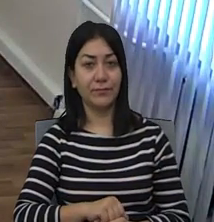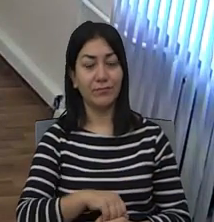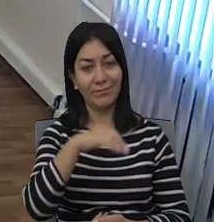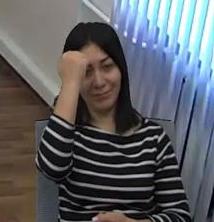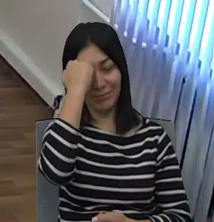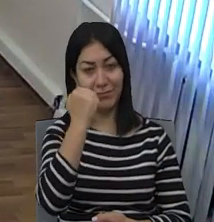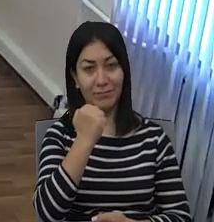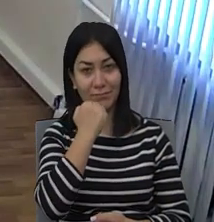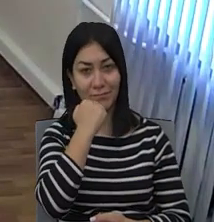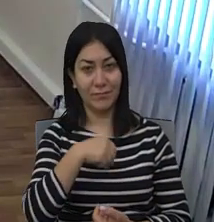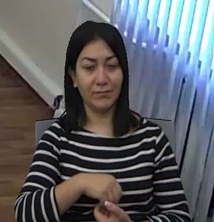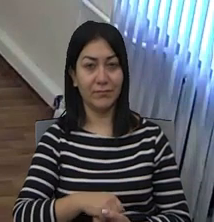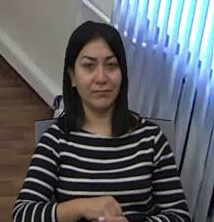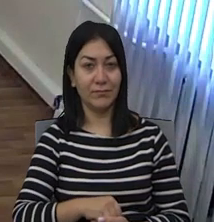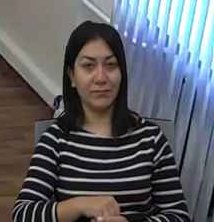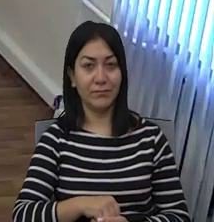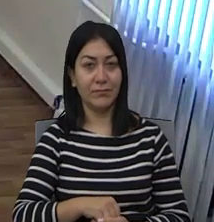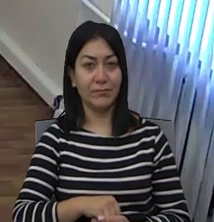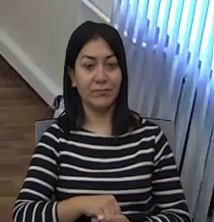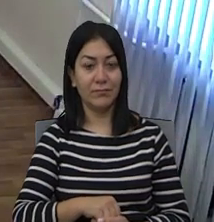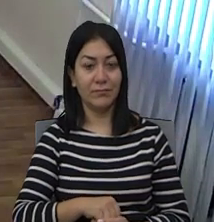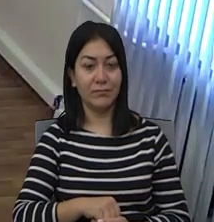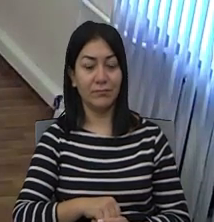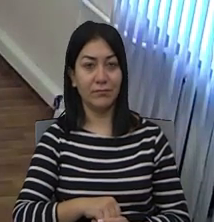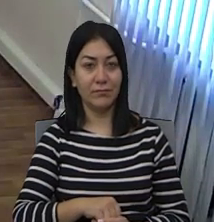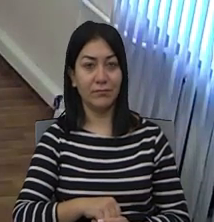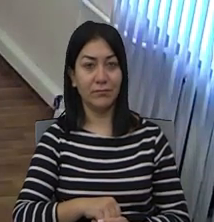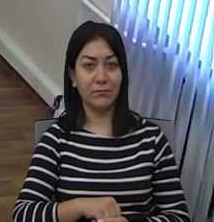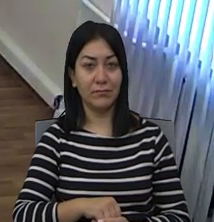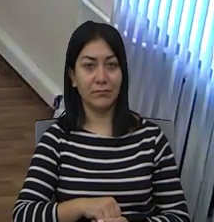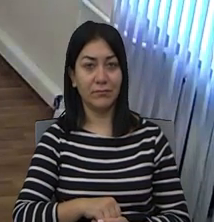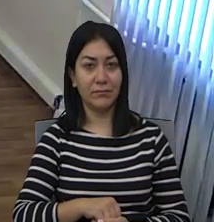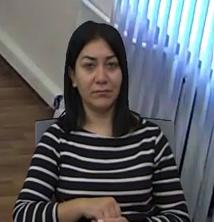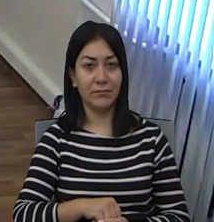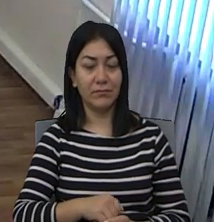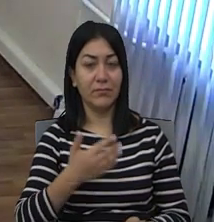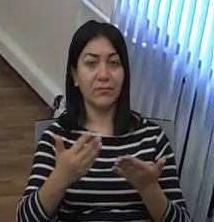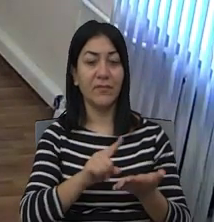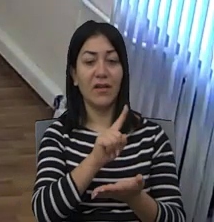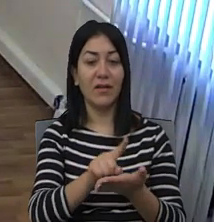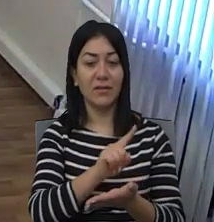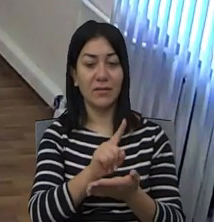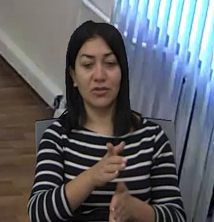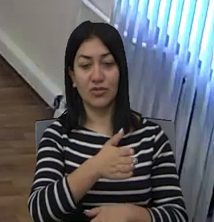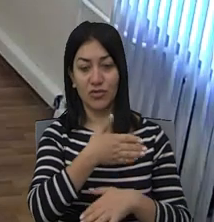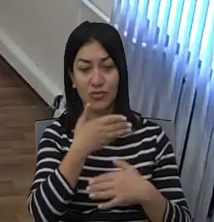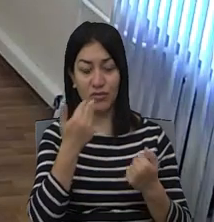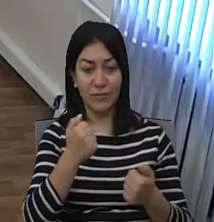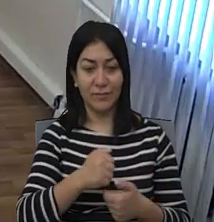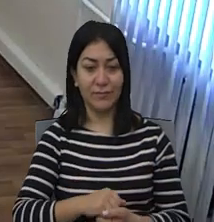Շնորհակալություն շատ։ If there is no further questions, we can move for Եթե հարցեր այլևս չկան, and we can